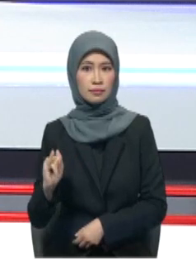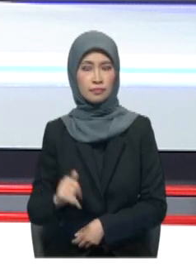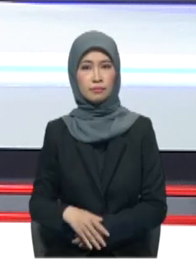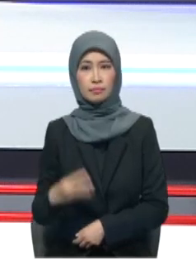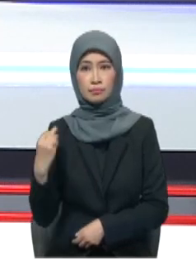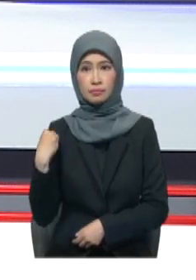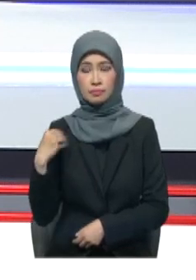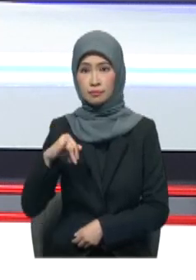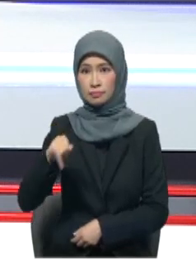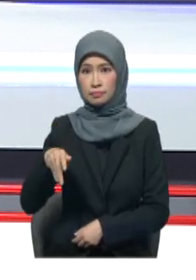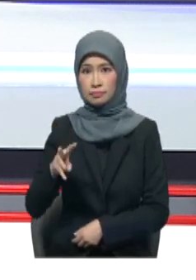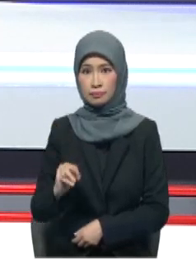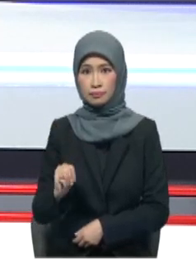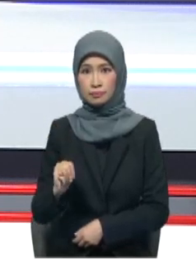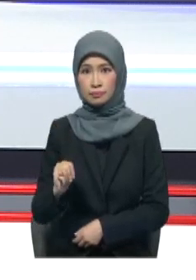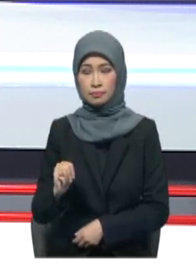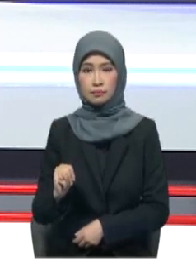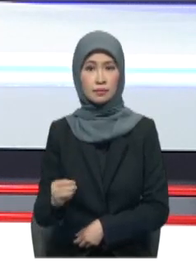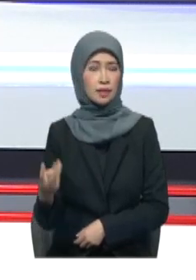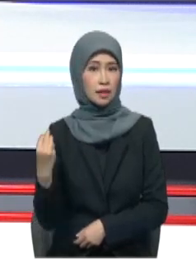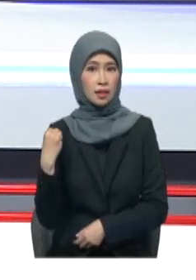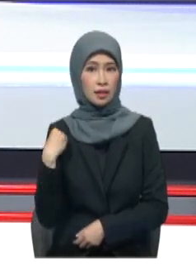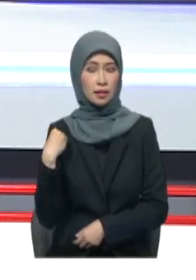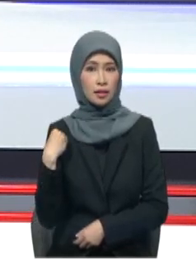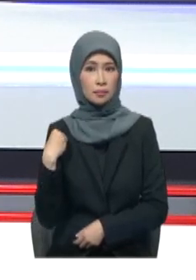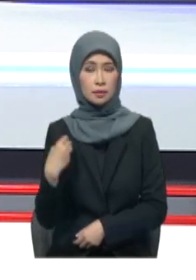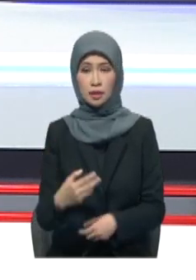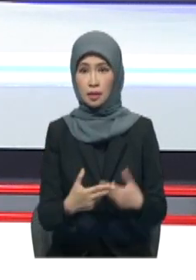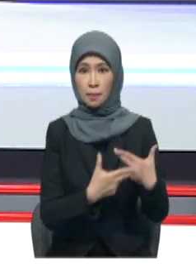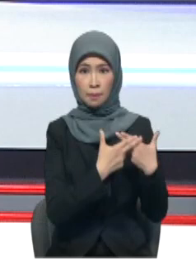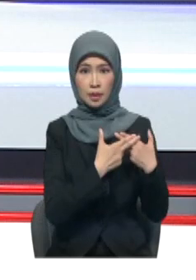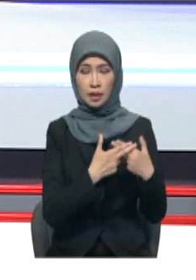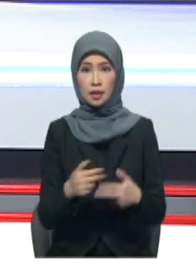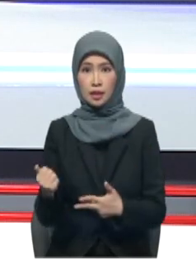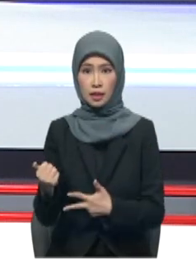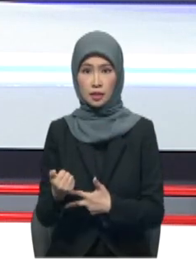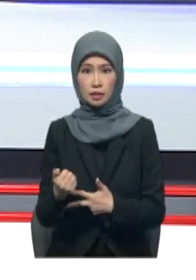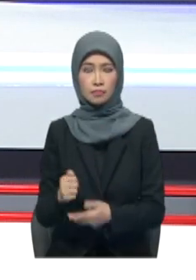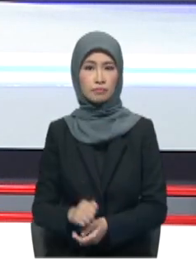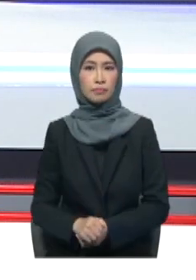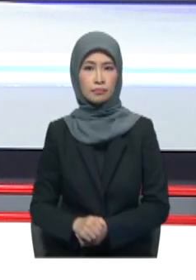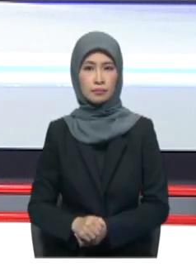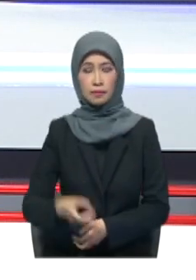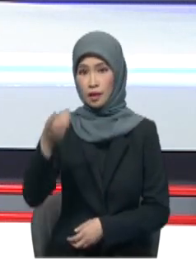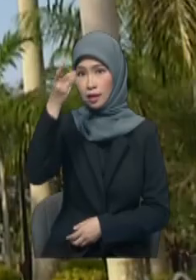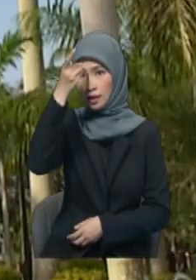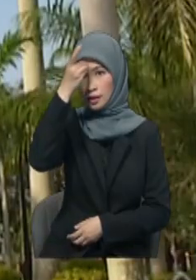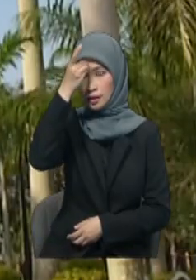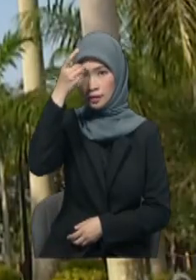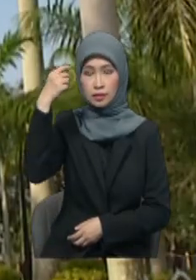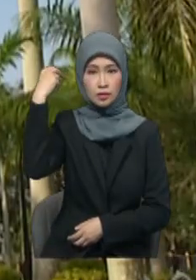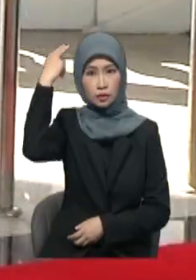di jabatan Perdana Menteri dan menteri pertahanan kedua yang berhormat Datuk Seri Setia Dr Awang Haji Mohamad Amin Yu bin